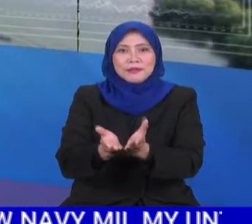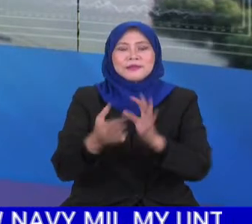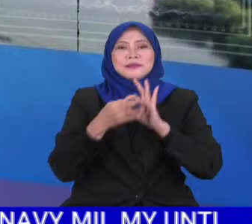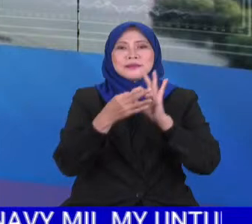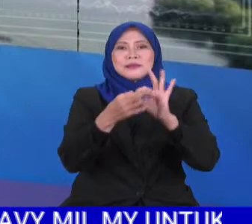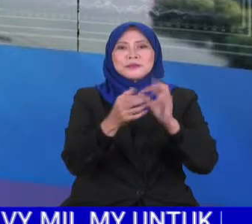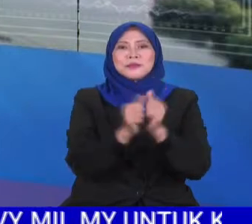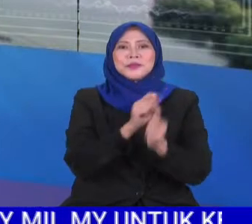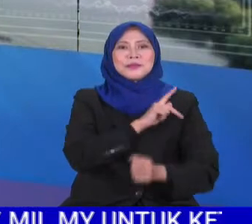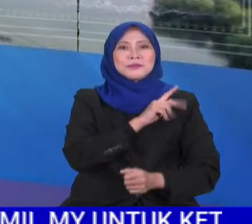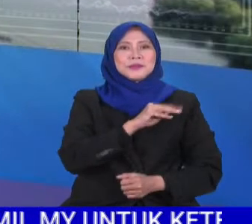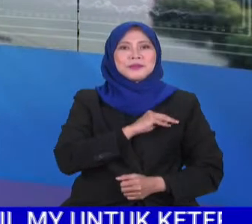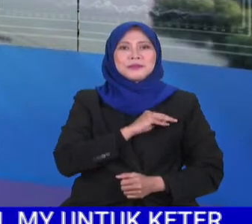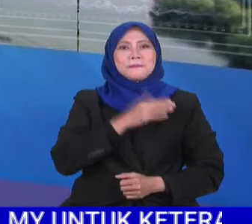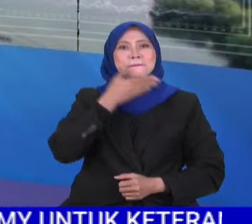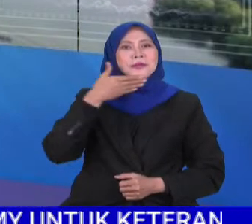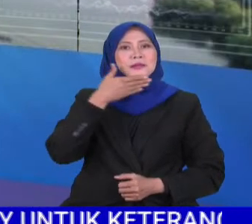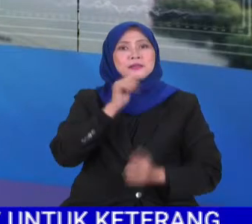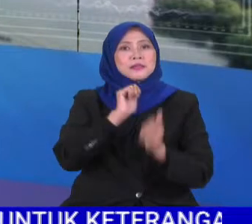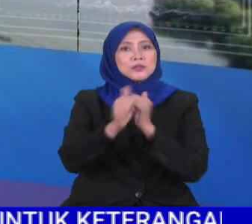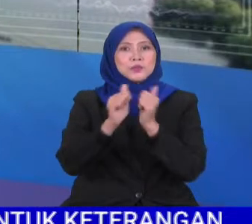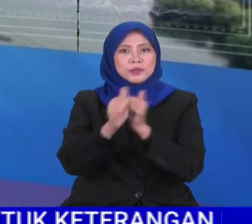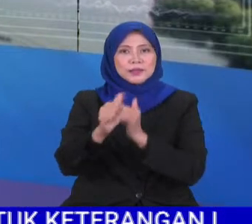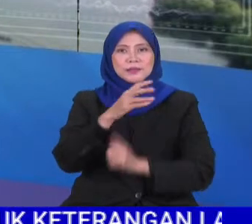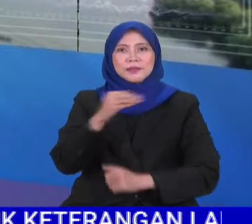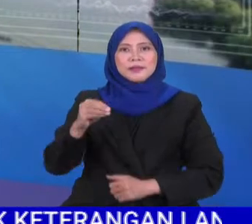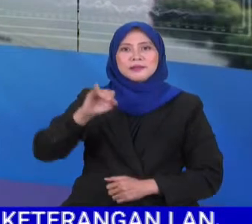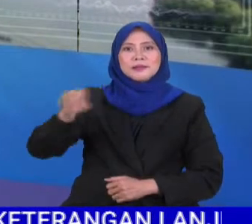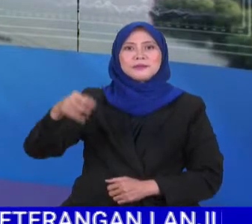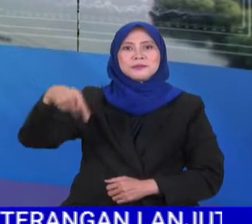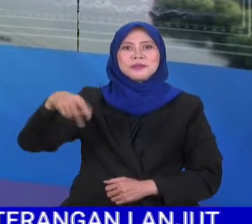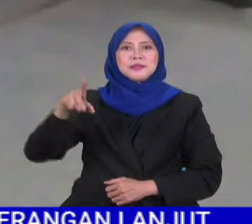kerjasama Kementerian belia dan sukan Sabah dan